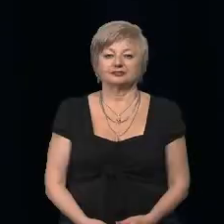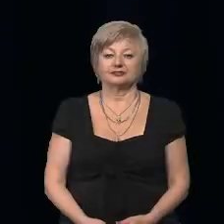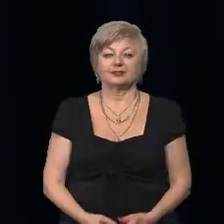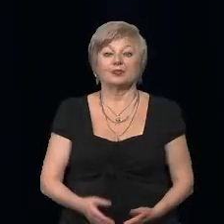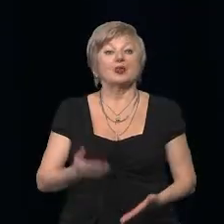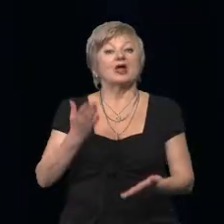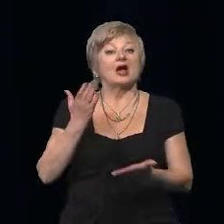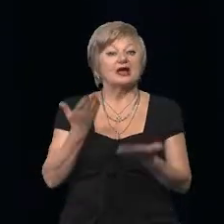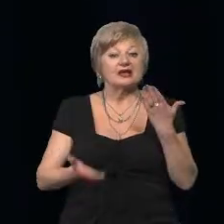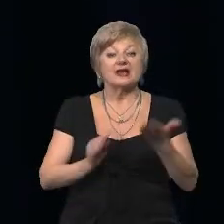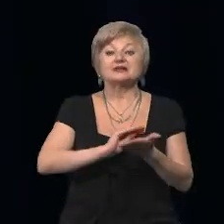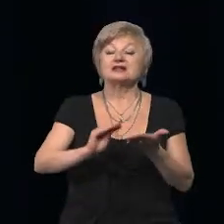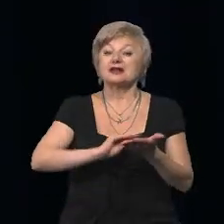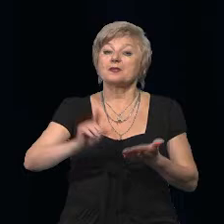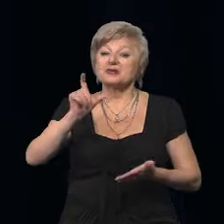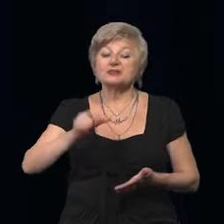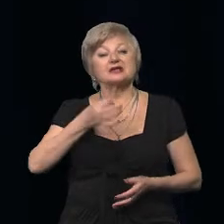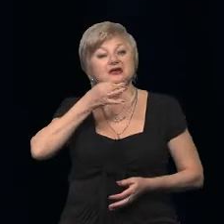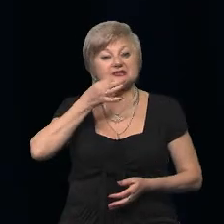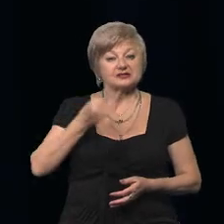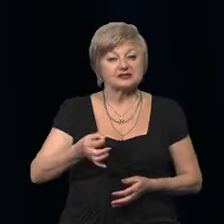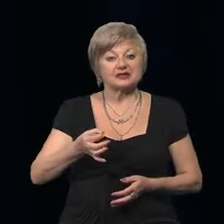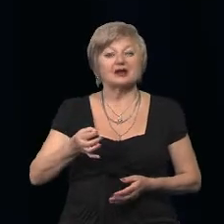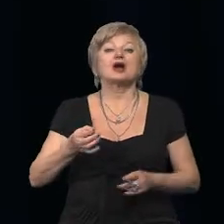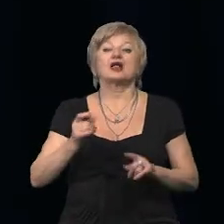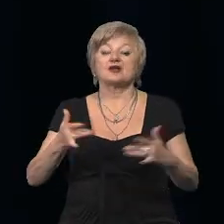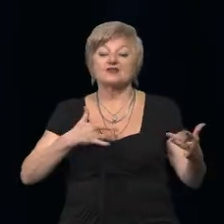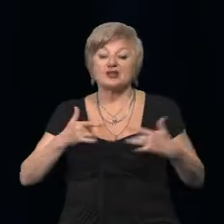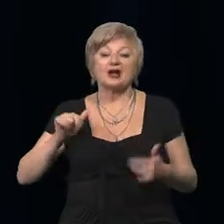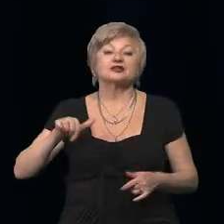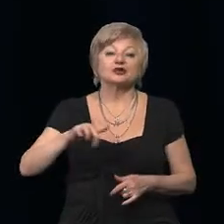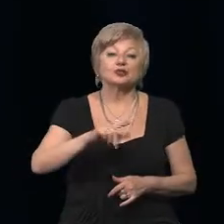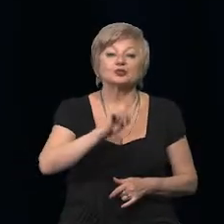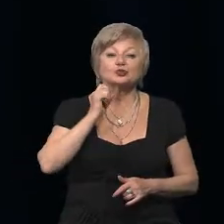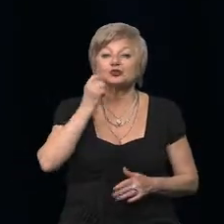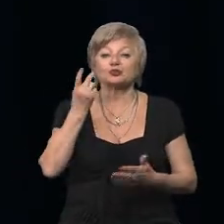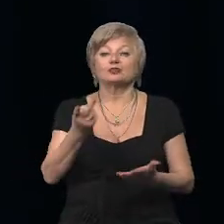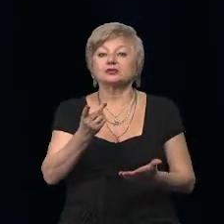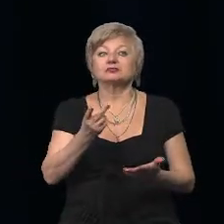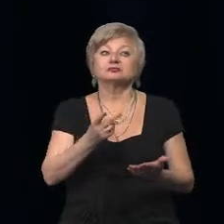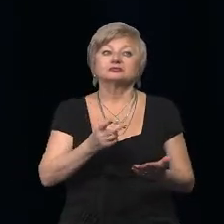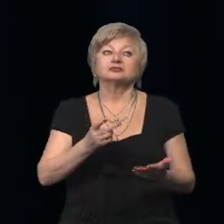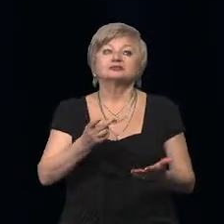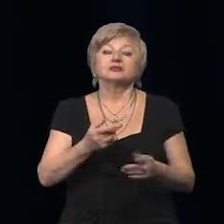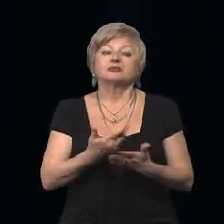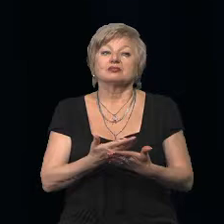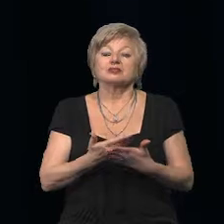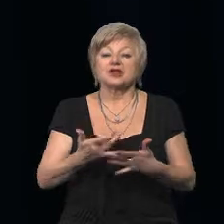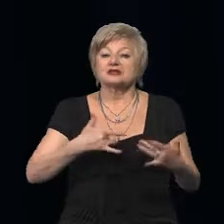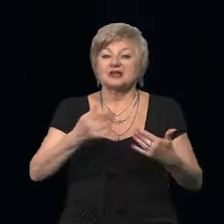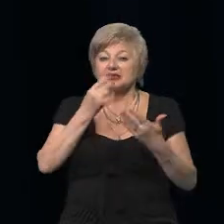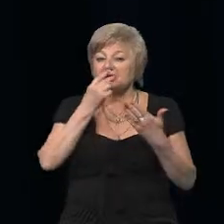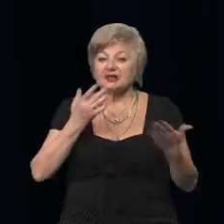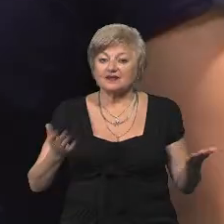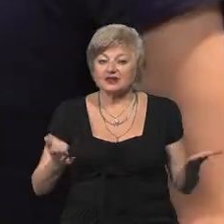Англійський письменник Пітер Кук якось сказав: «До театру я йду, щоб розважитися. На сцені мені не потрібні зґвалтування, кровозмішання,